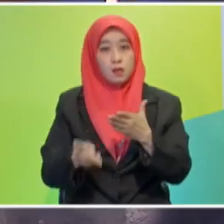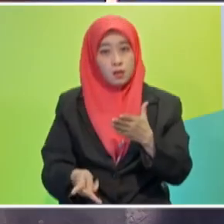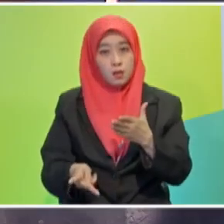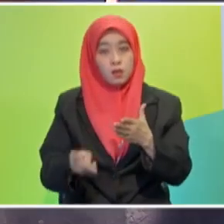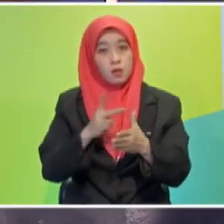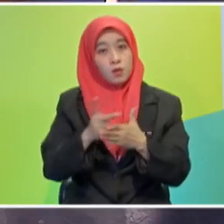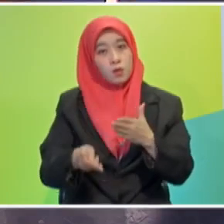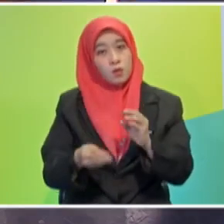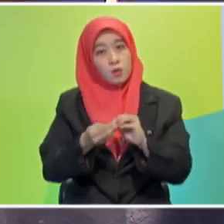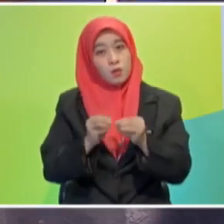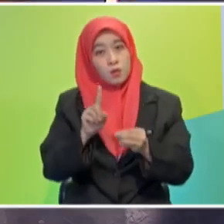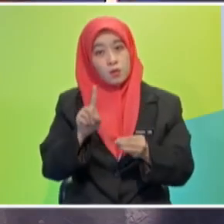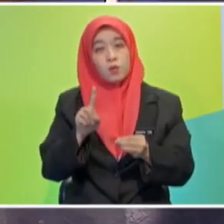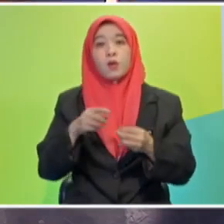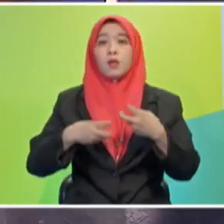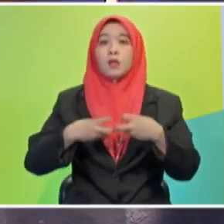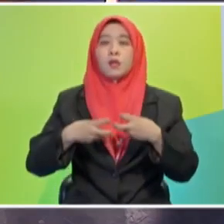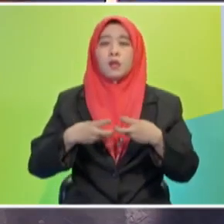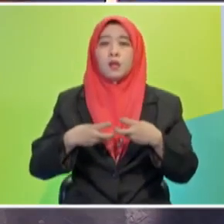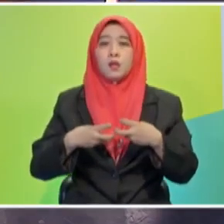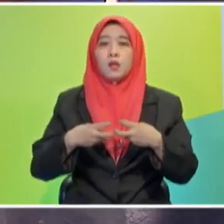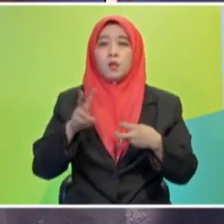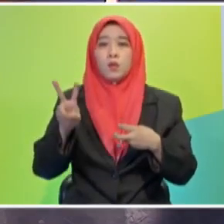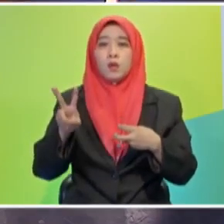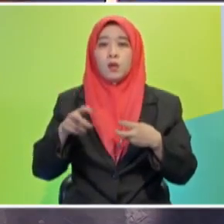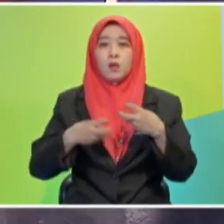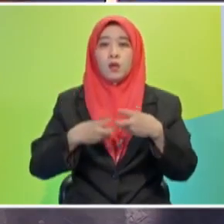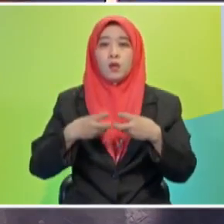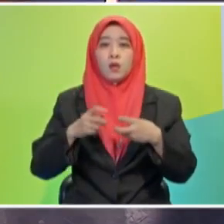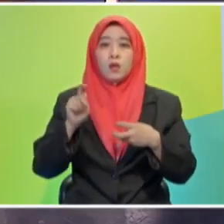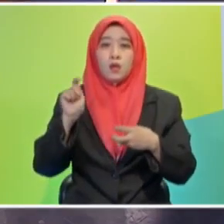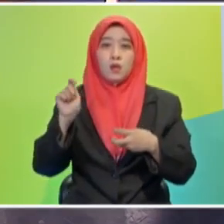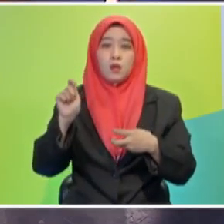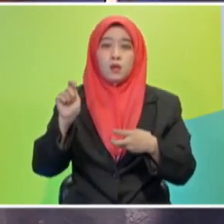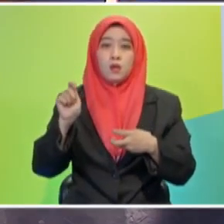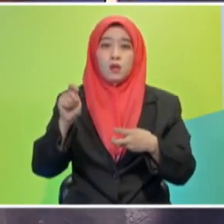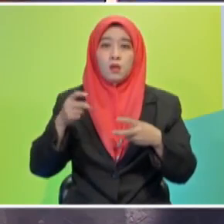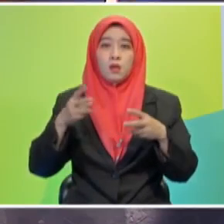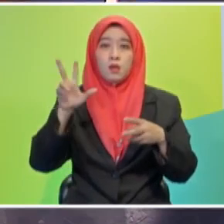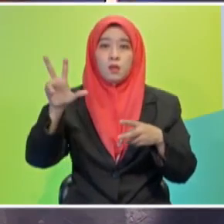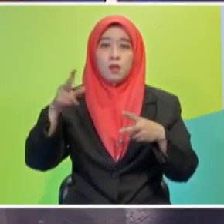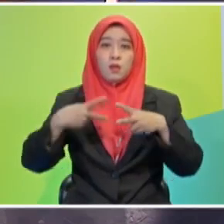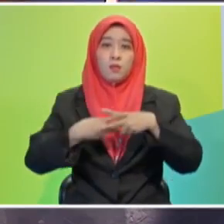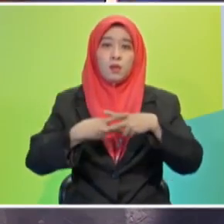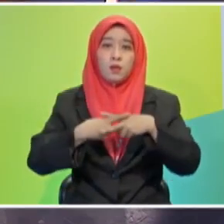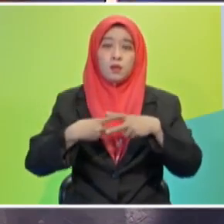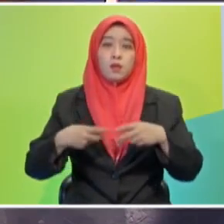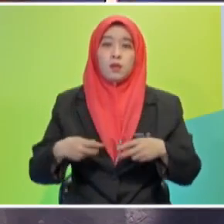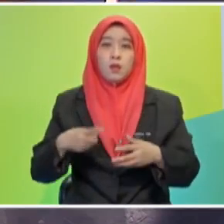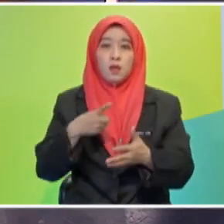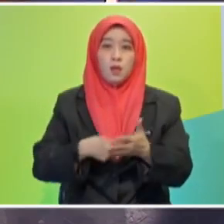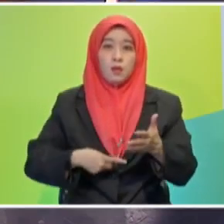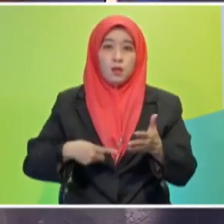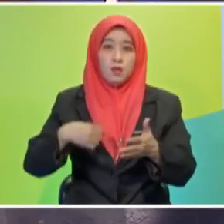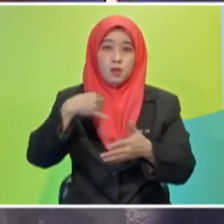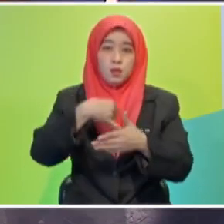Komponen yang pertama tadi elektrik, komponen yang kedua ialah elektronik, dan komponen yang ketiga mekanikal. Baik. Cikgu dah terangkan apa isi komponen